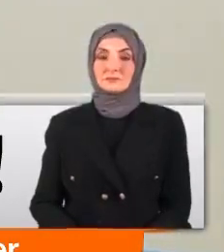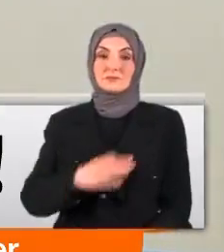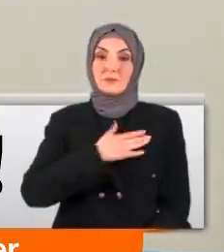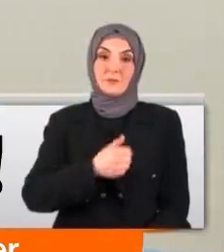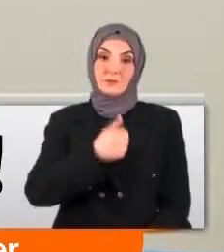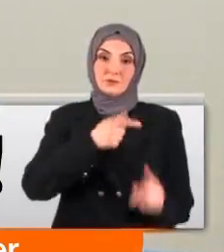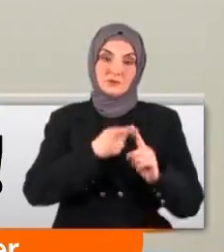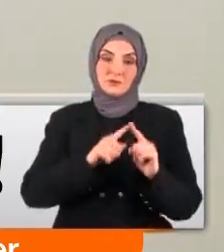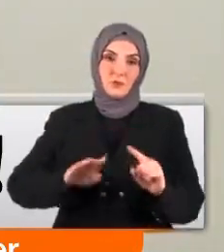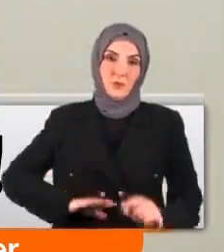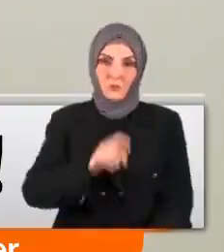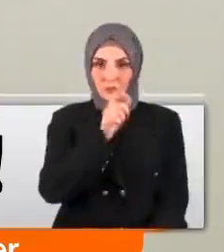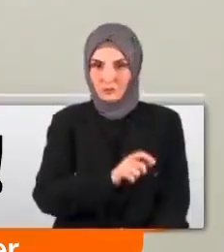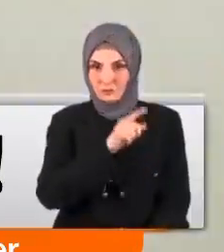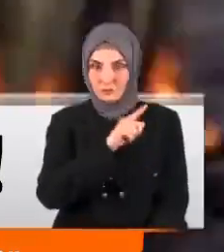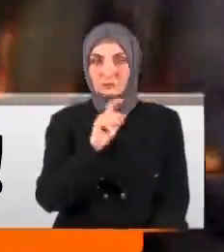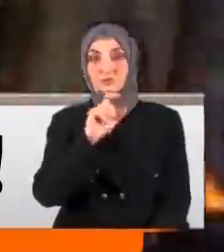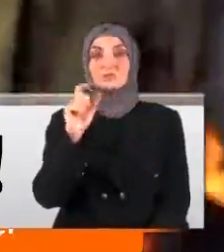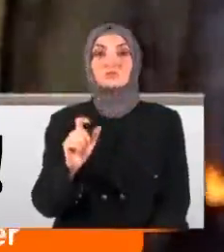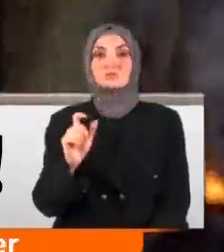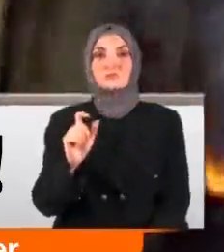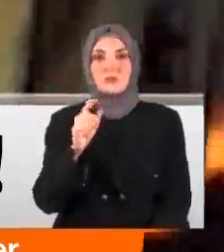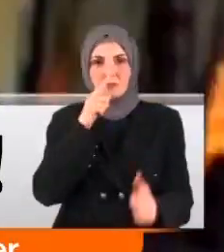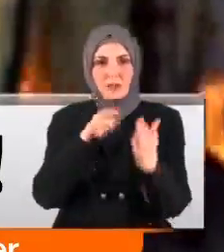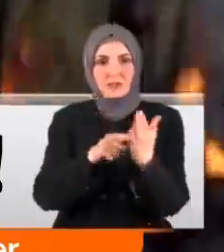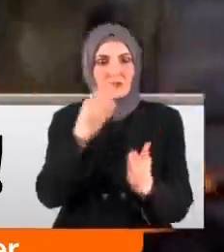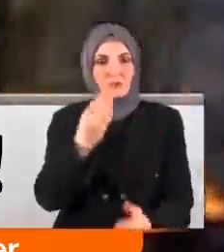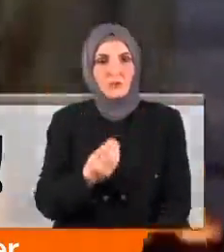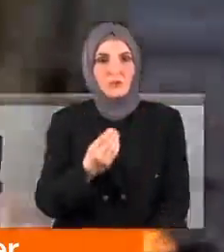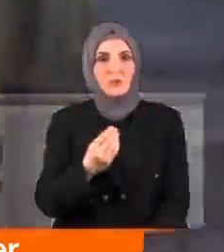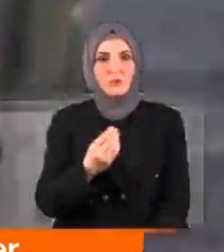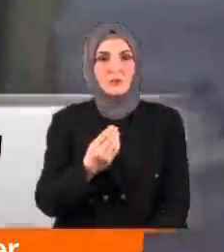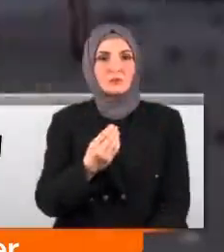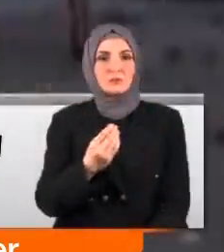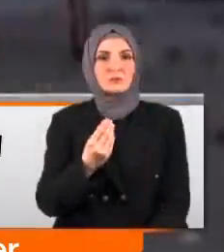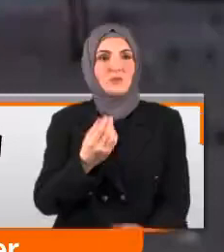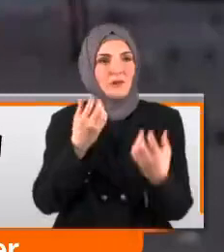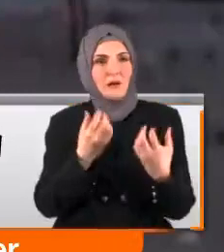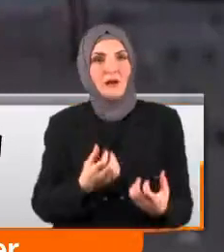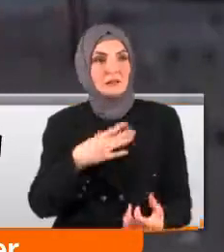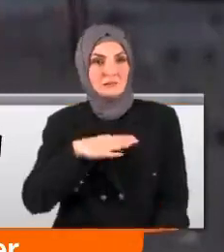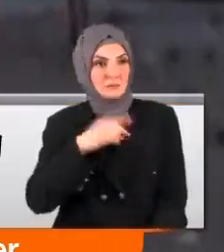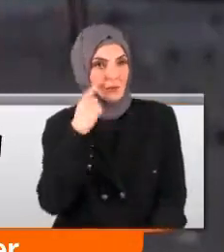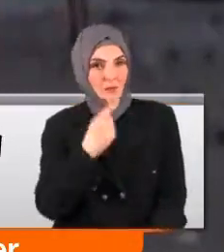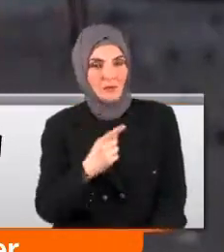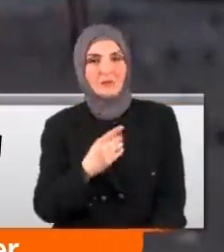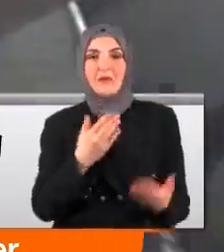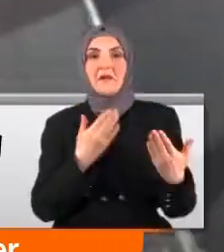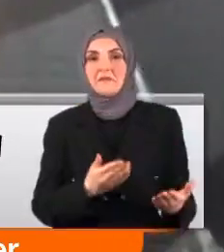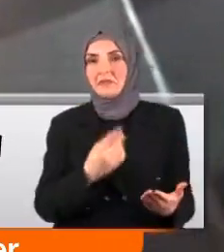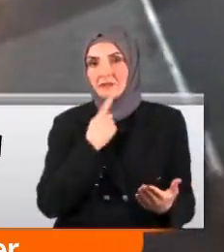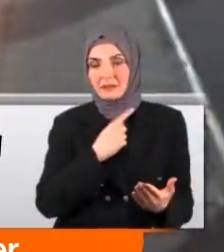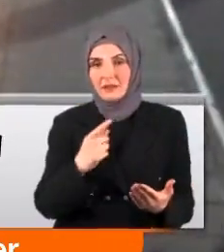Genel Başkanı Kemal Kılıçdaroğlu, Cumhuriyeti bile hedef alan en uç taleplere bile evet dedi, Kandil'in desteğini arkasına